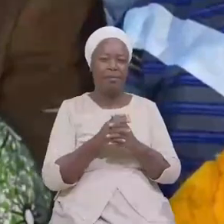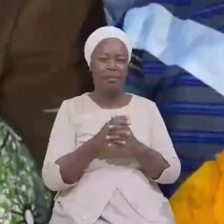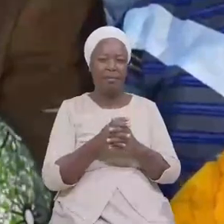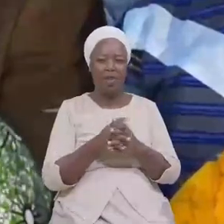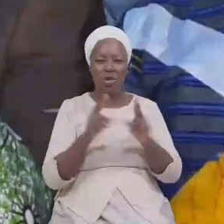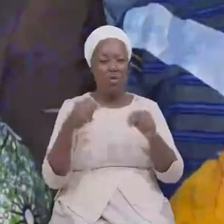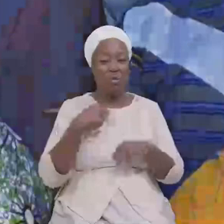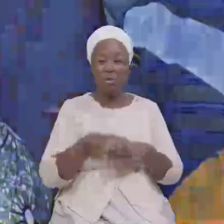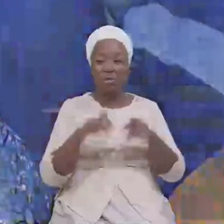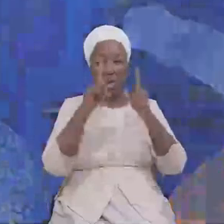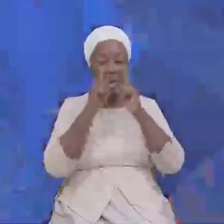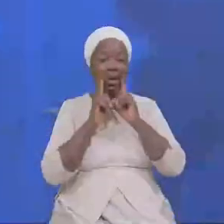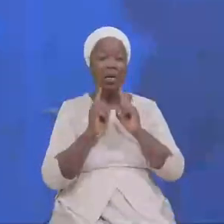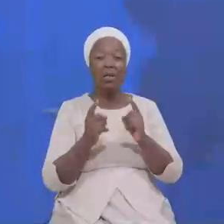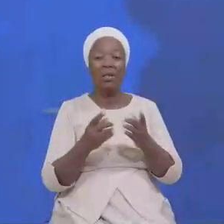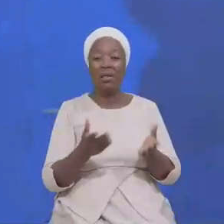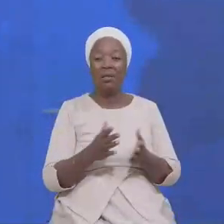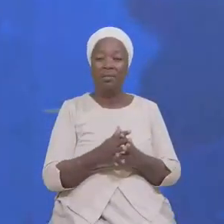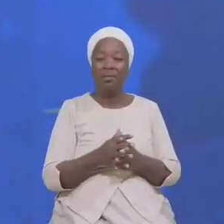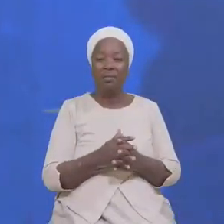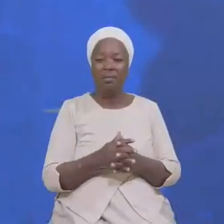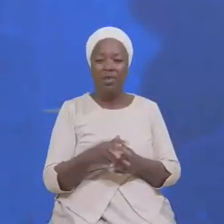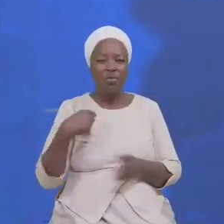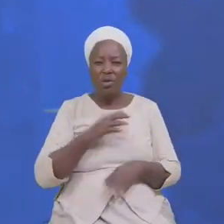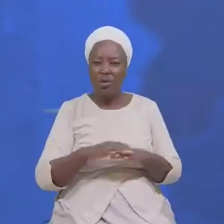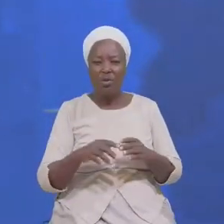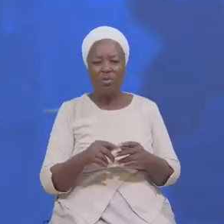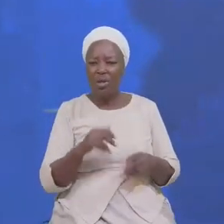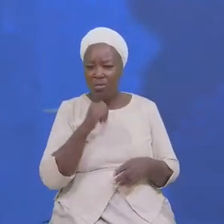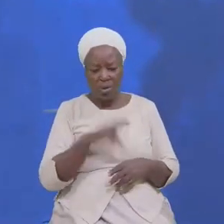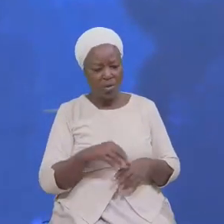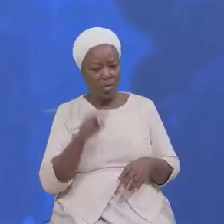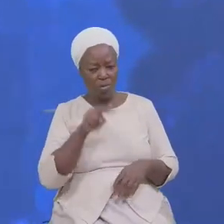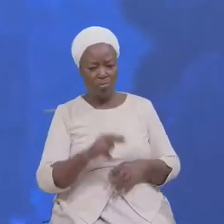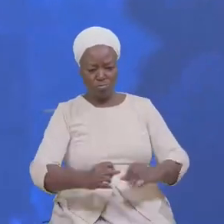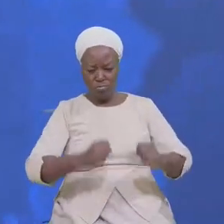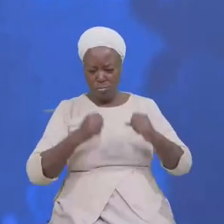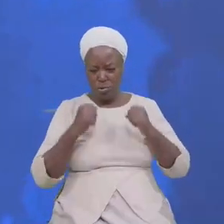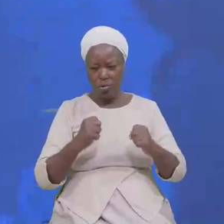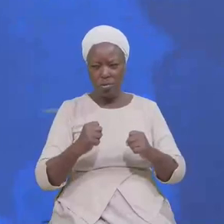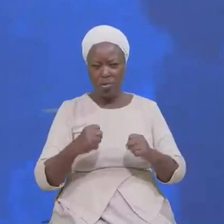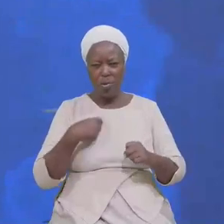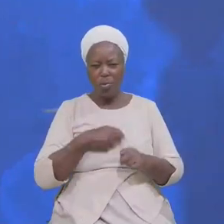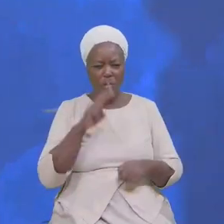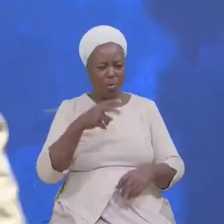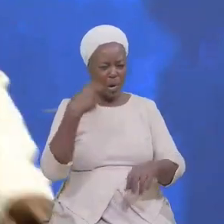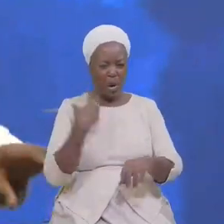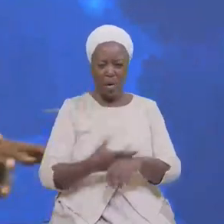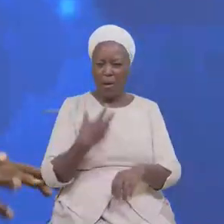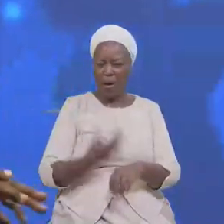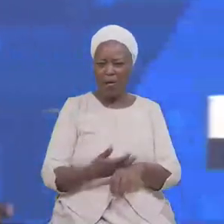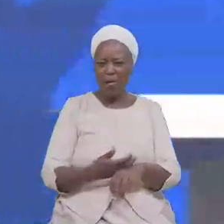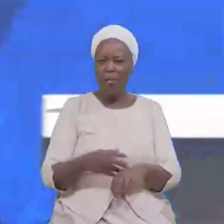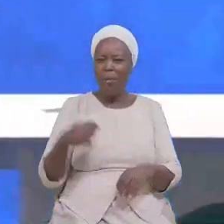On ne pleure pas en public. On a l'air dur. On a l'air